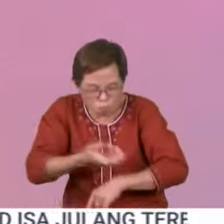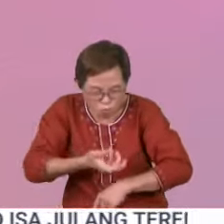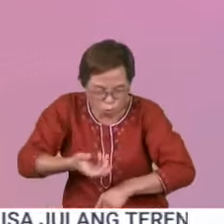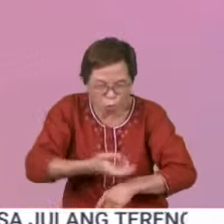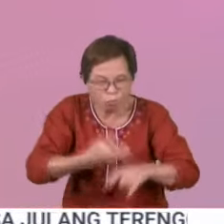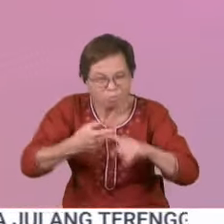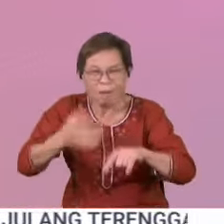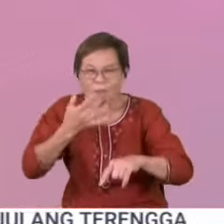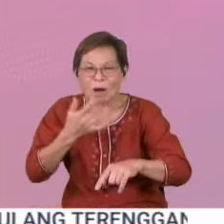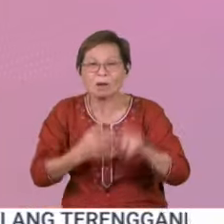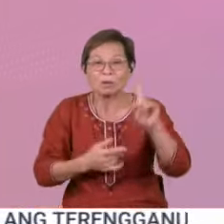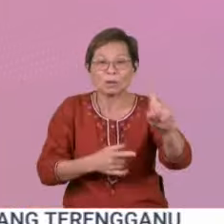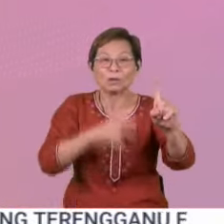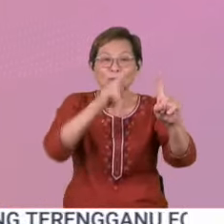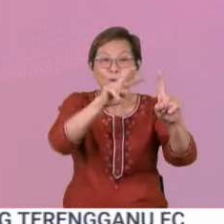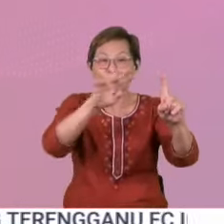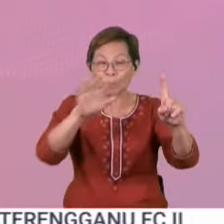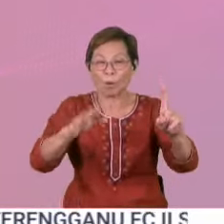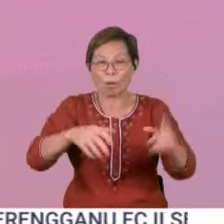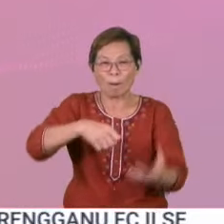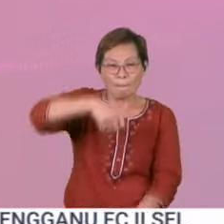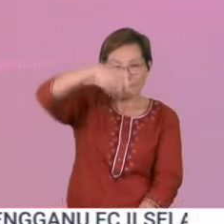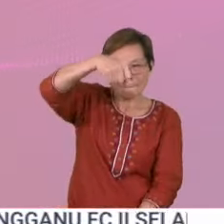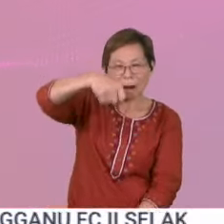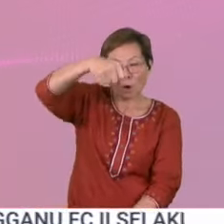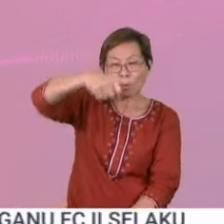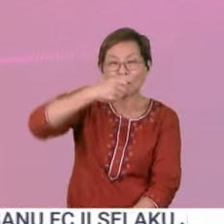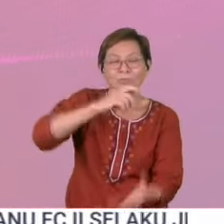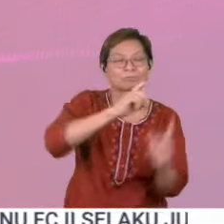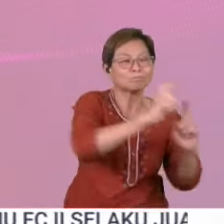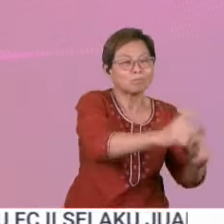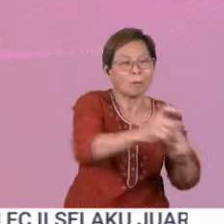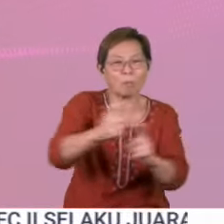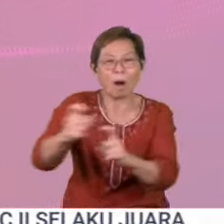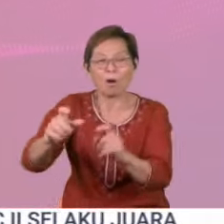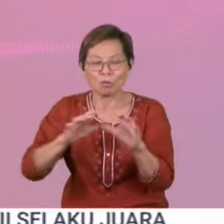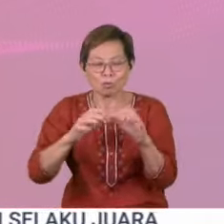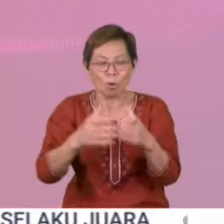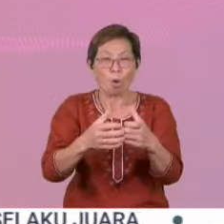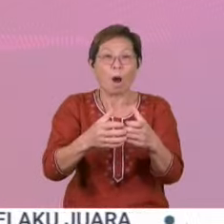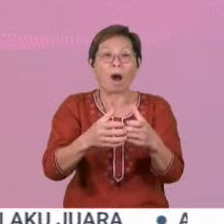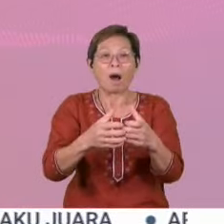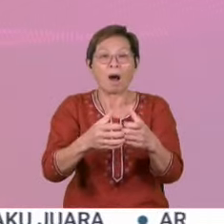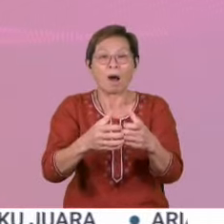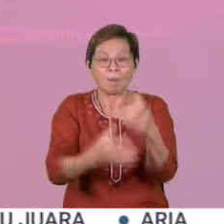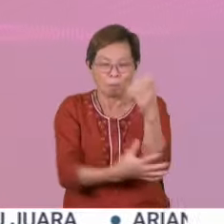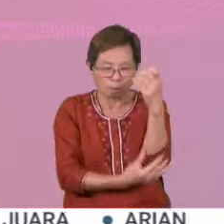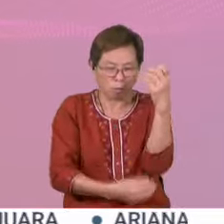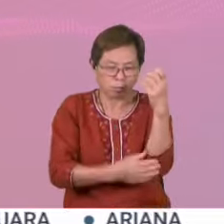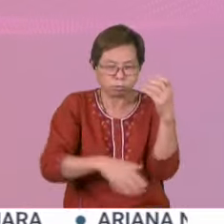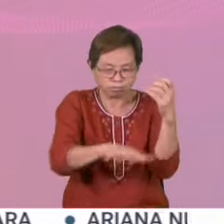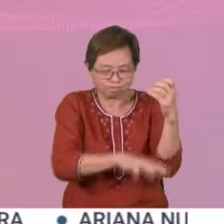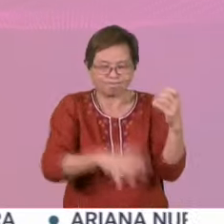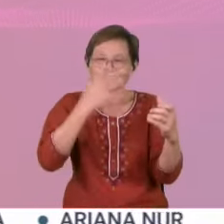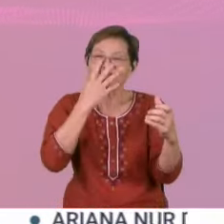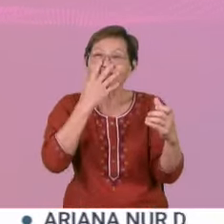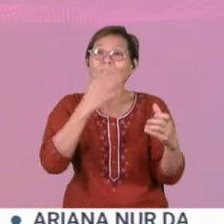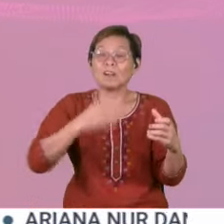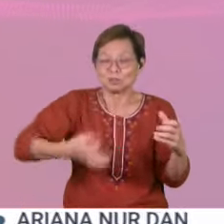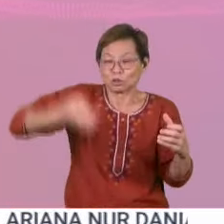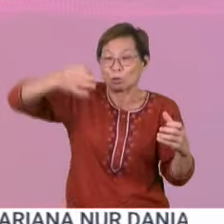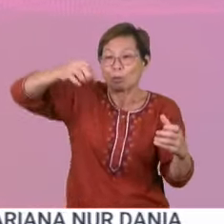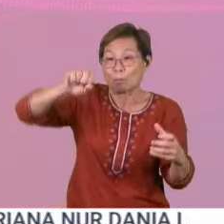Sementara itu, sebanyak 125 bakul makanan diagihkan kepada golongan sasar di sekitar Seremban dan juga Port